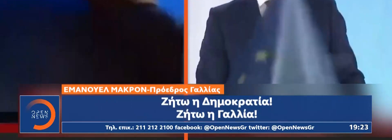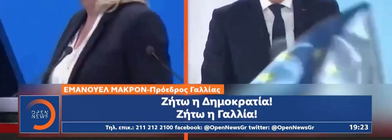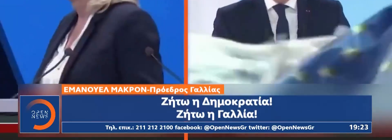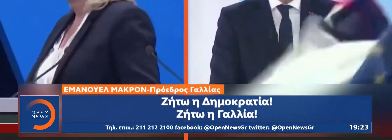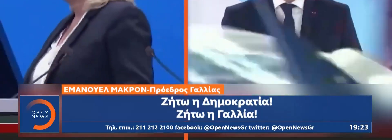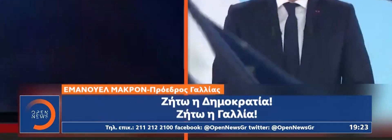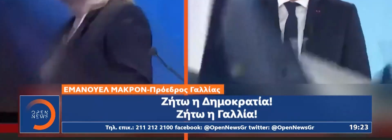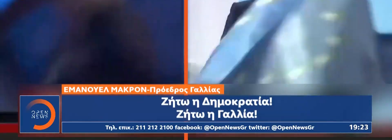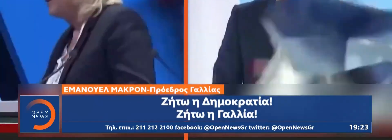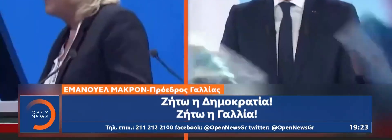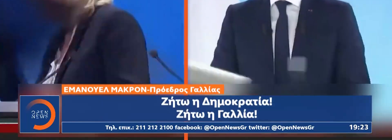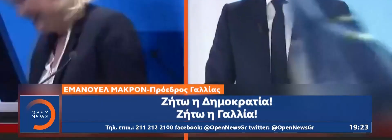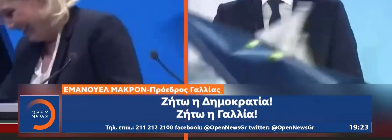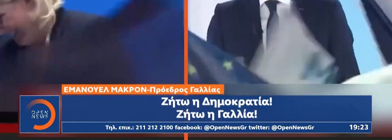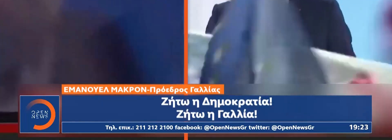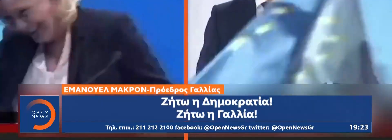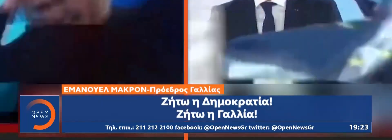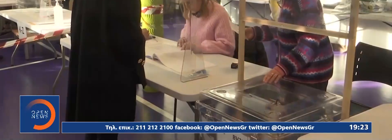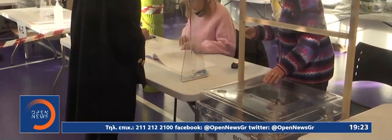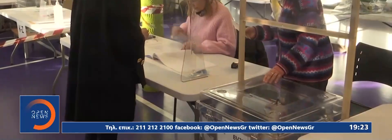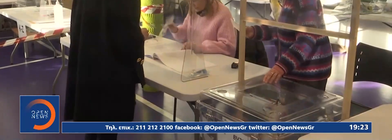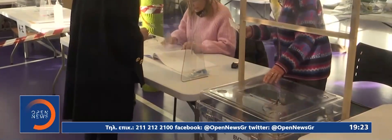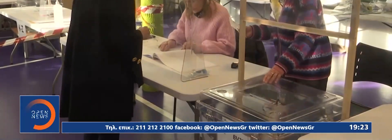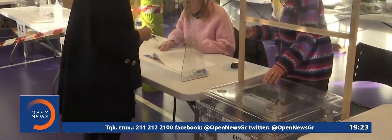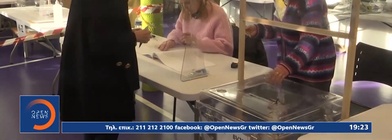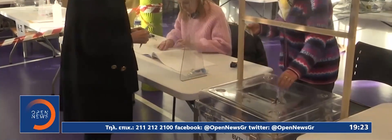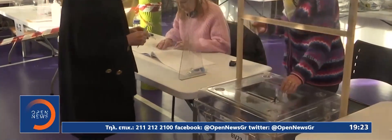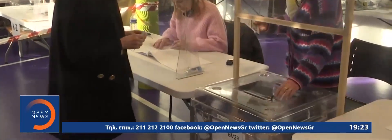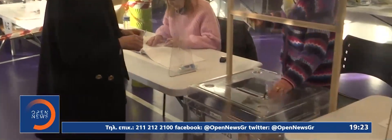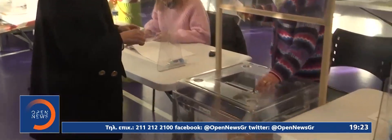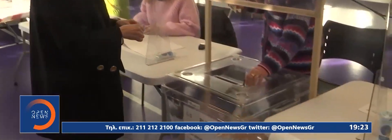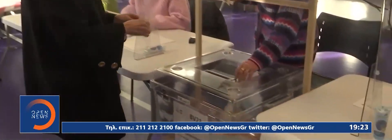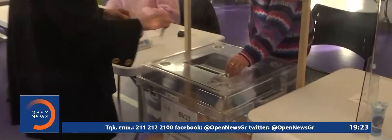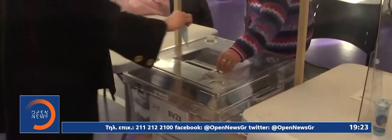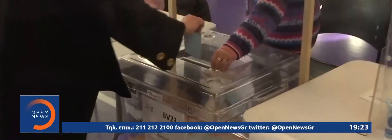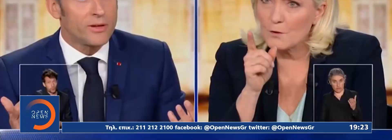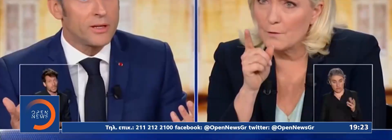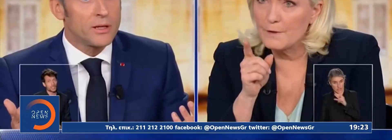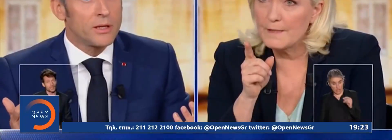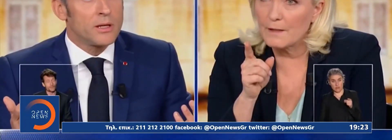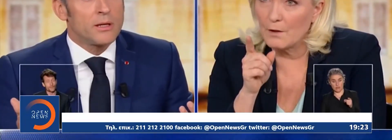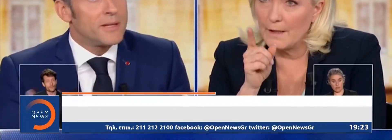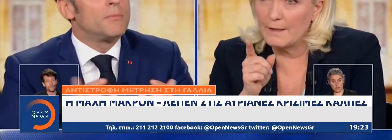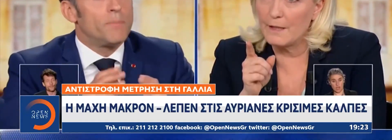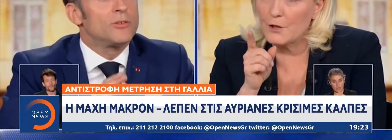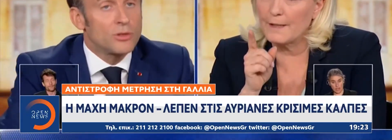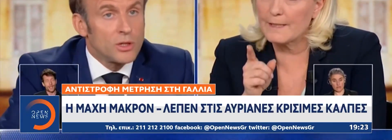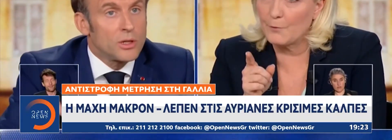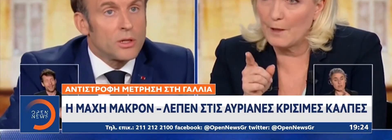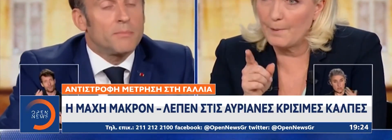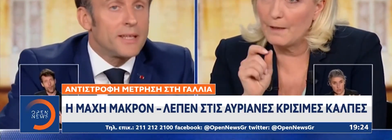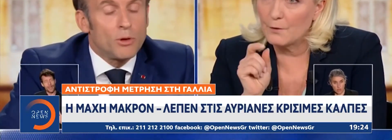la République. Et vive la France. Σήμερα άνοιξαν οι κάλπες στα γαλλικά υπερπόντια εδάφη. Τα στρατηγεία των δύο